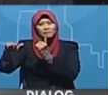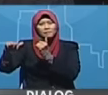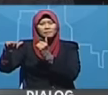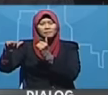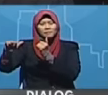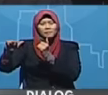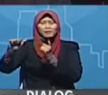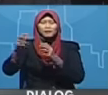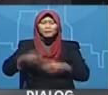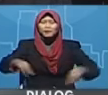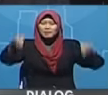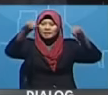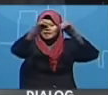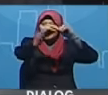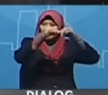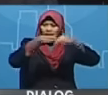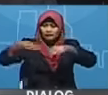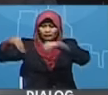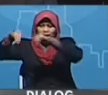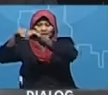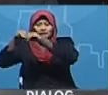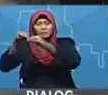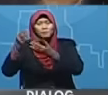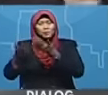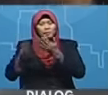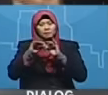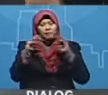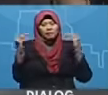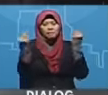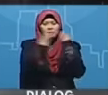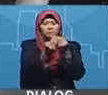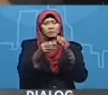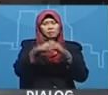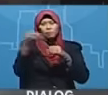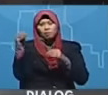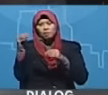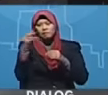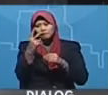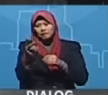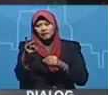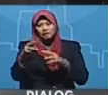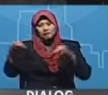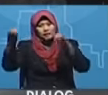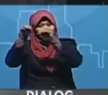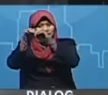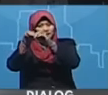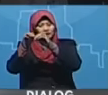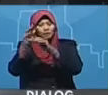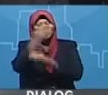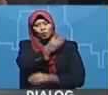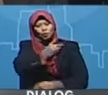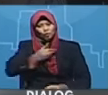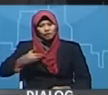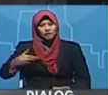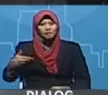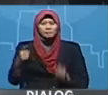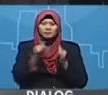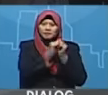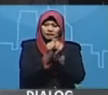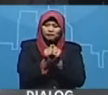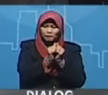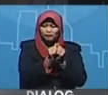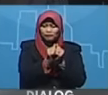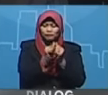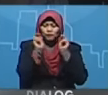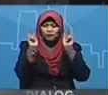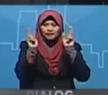ni di masjid-masjid. Mungkin di kalangan kita masyarakat di luar ada nampak di masjid-masjid apa ni umrah bersama ustaz sekian-sekian dan